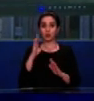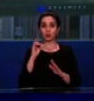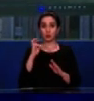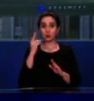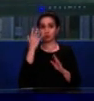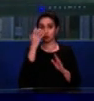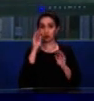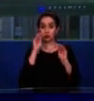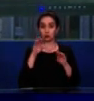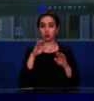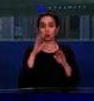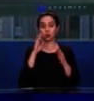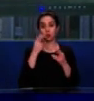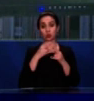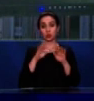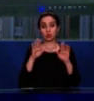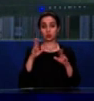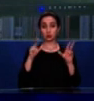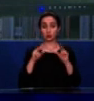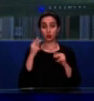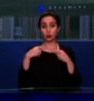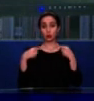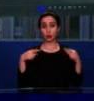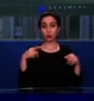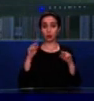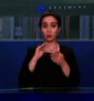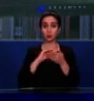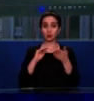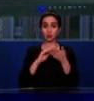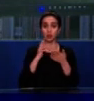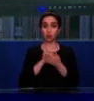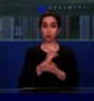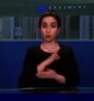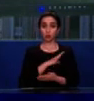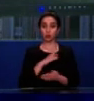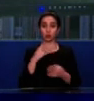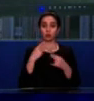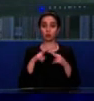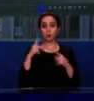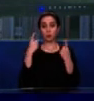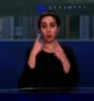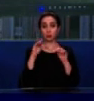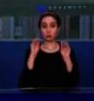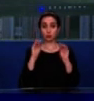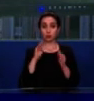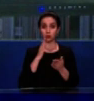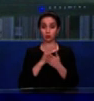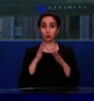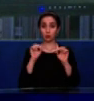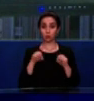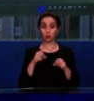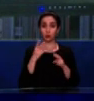rasm joylashtirish hisoblanadi. Veb sahifaga turli matnlardan iborat bo'lgan, demak, ma'lumotlar joylashtirishimiz